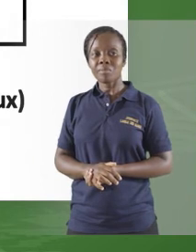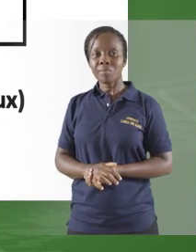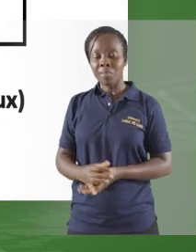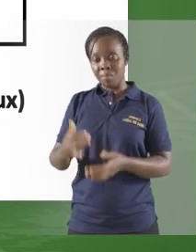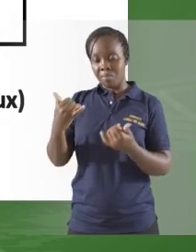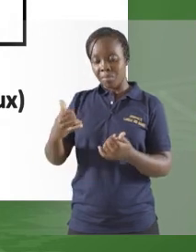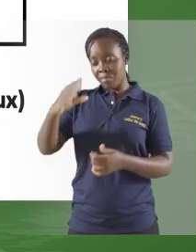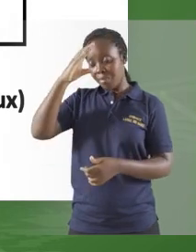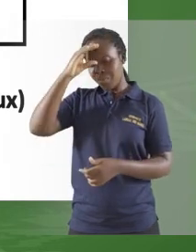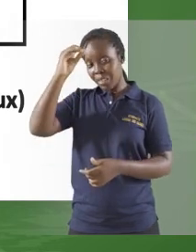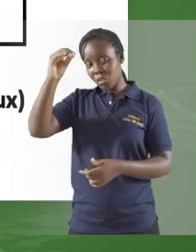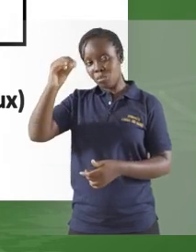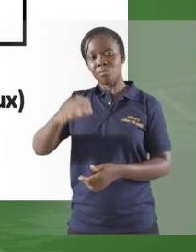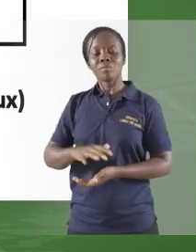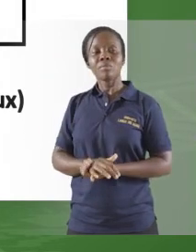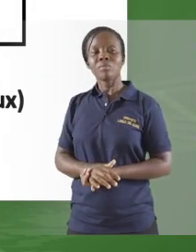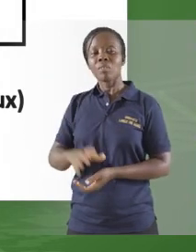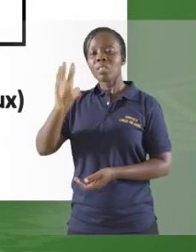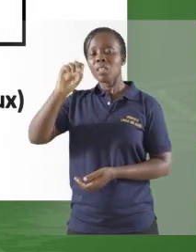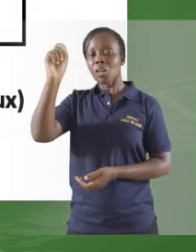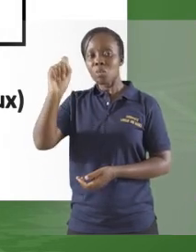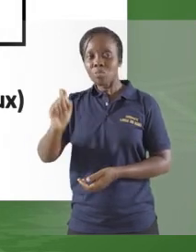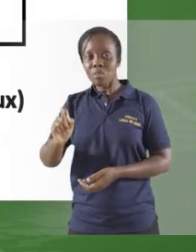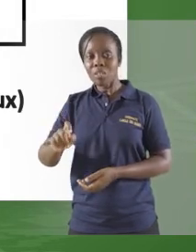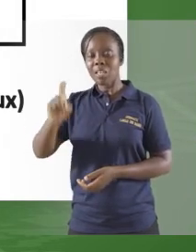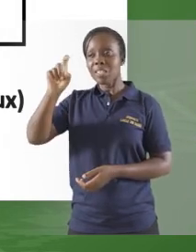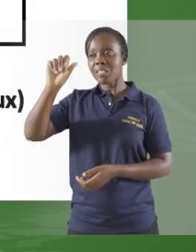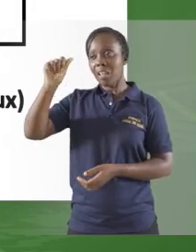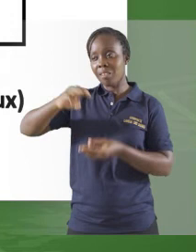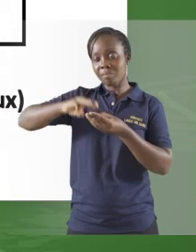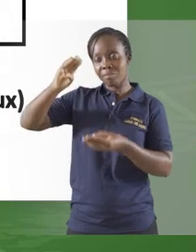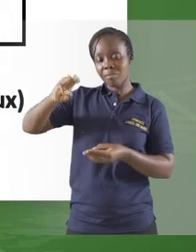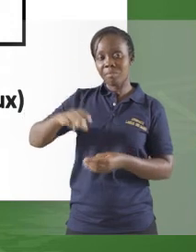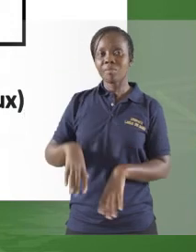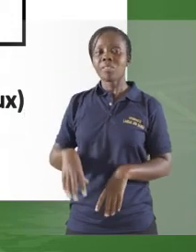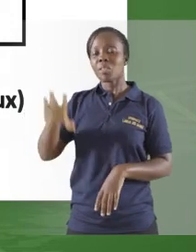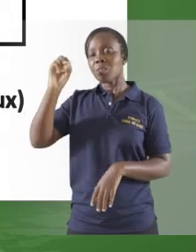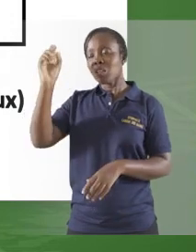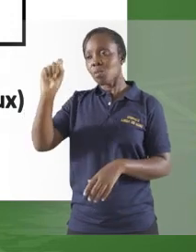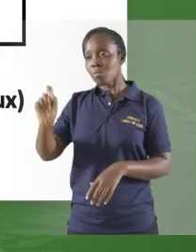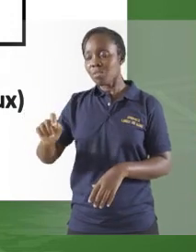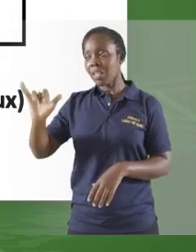Pour l'homme, nous avons 50% X grand A et 50% Y.